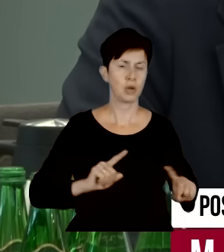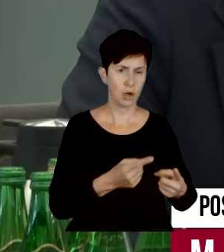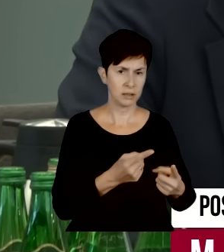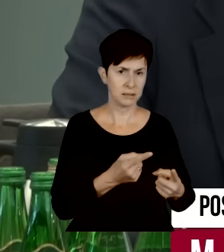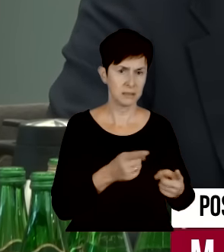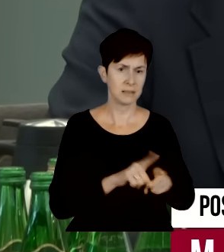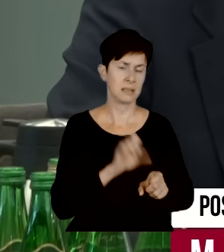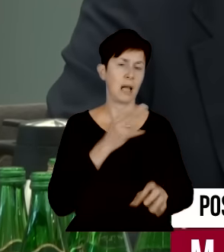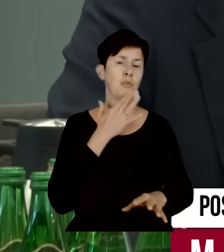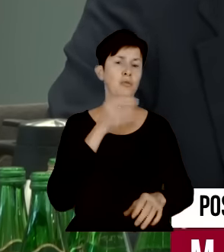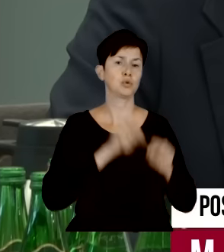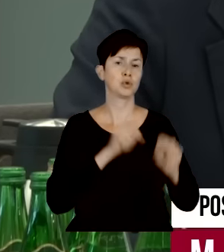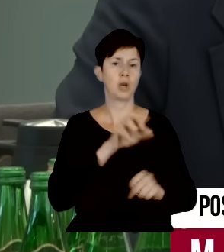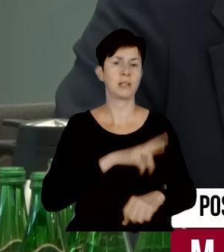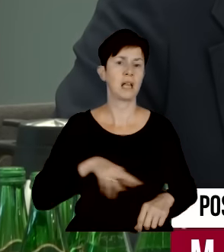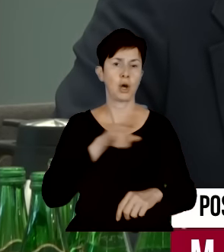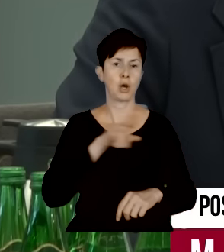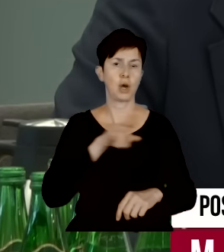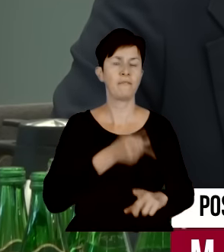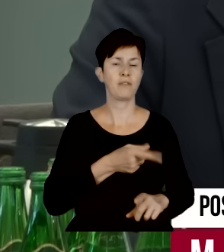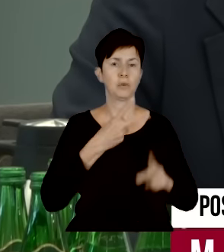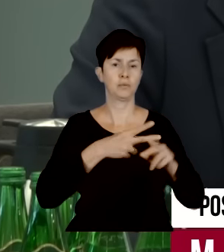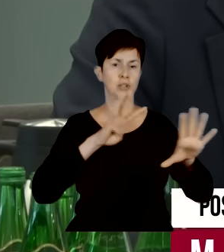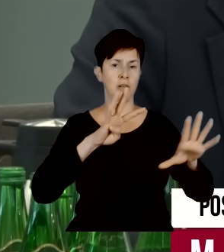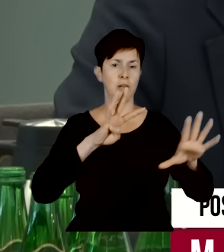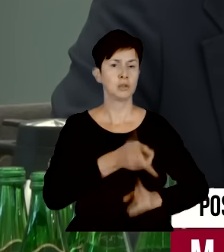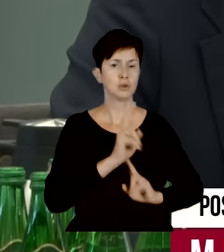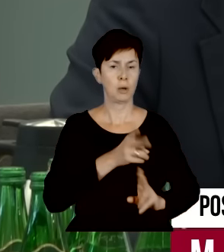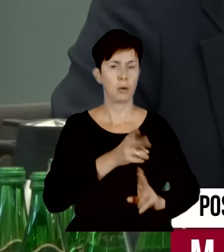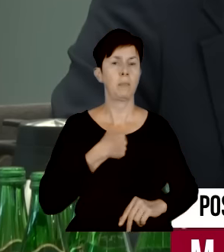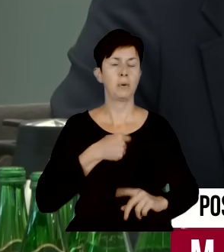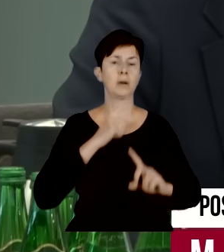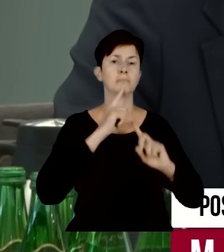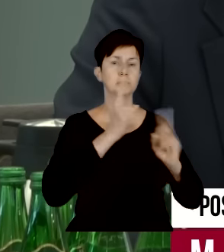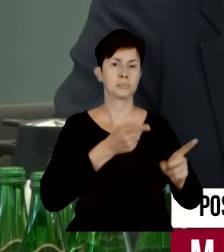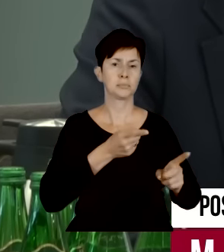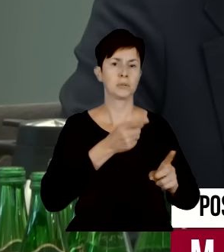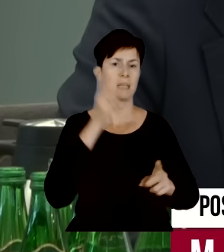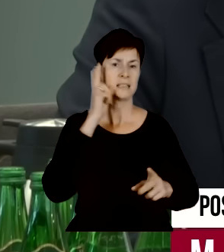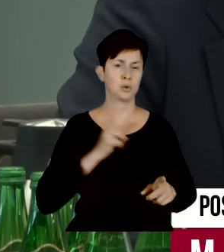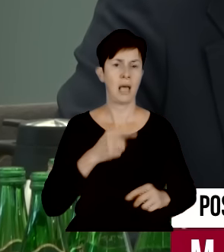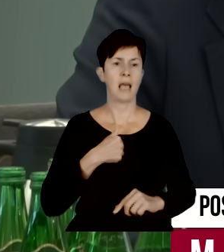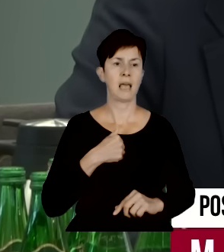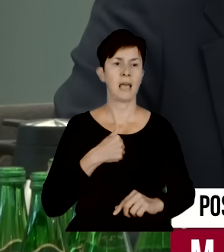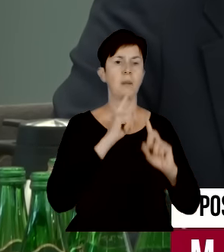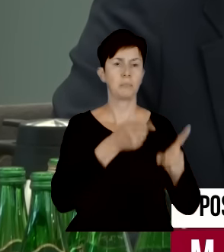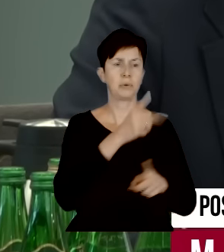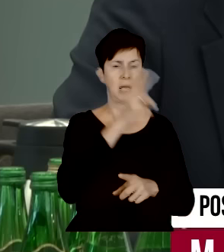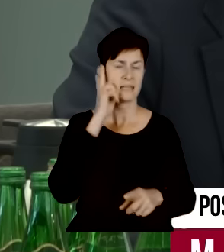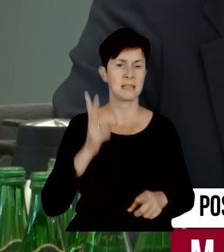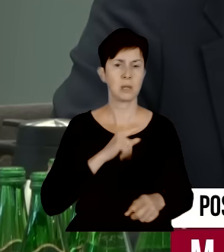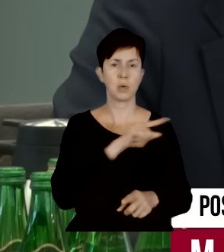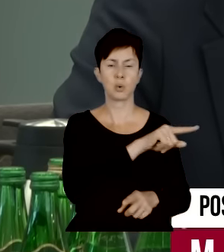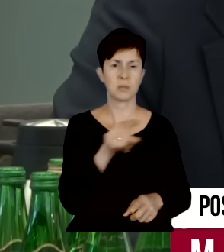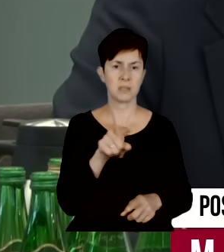Rejonowy w wyroku z 29 Listopada zleciliśmy odpowiednim instytucją ja zleciłem odpowiednim instytucjom